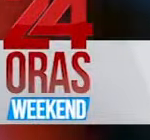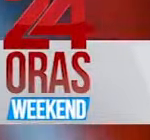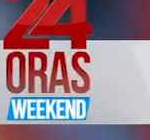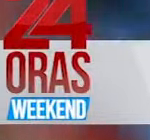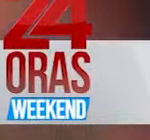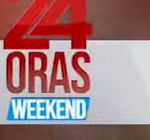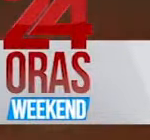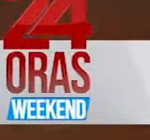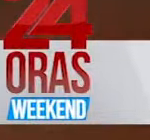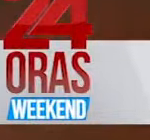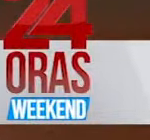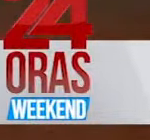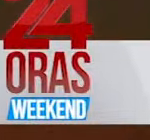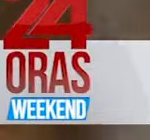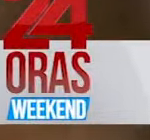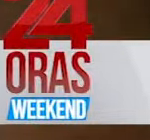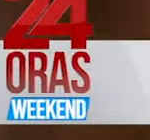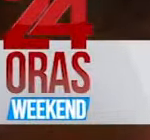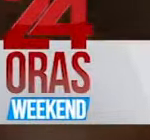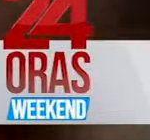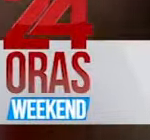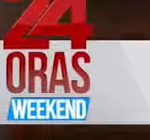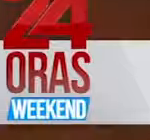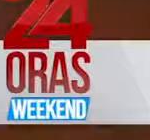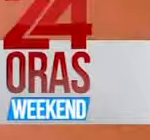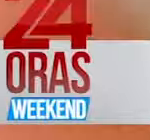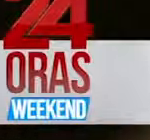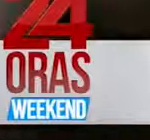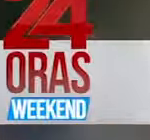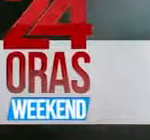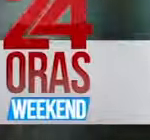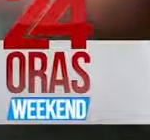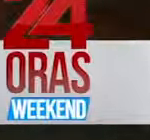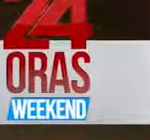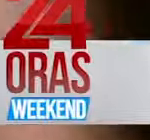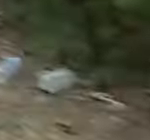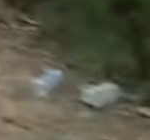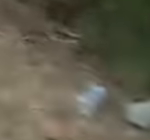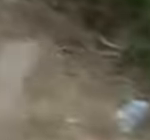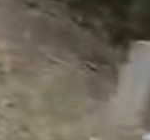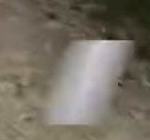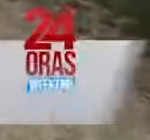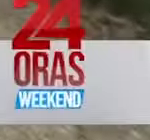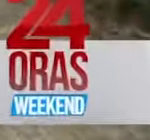Jeep halos lumipad na dahil sa driver na lasing pala.